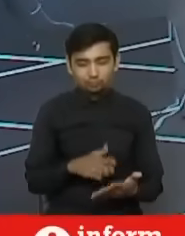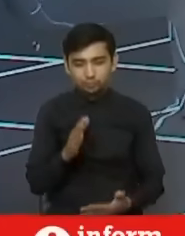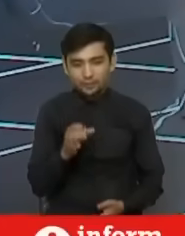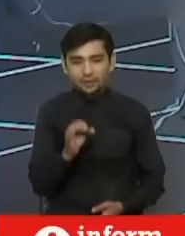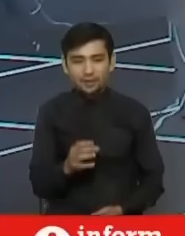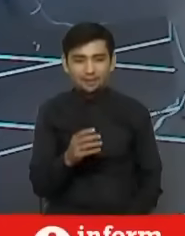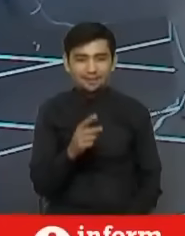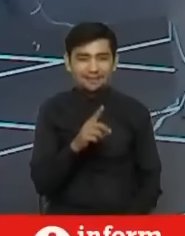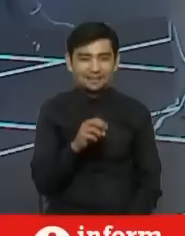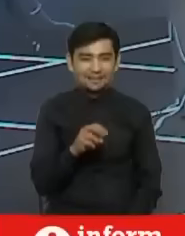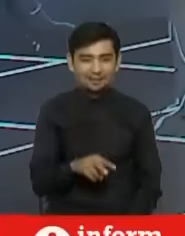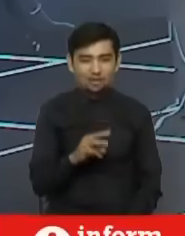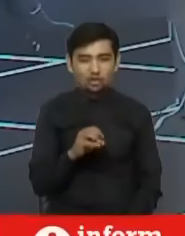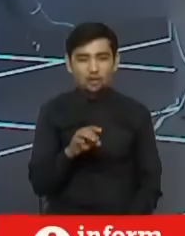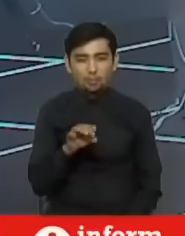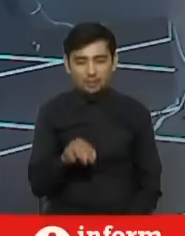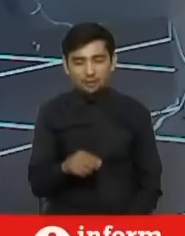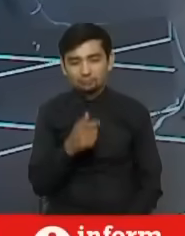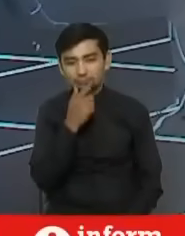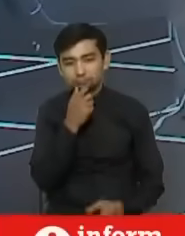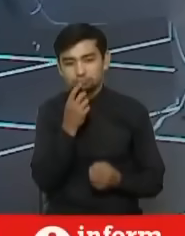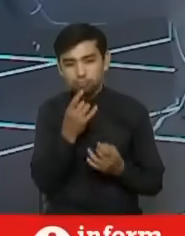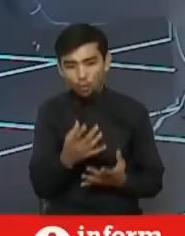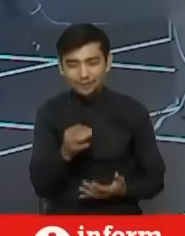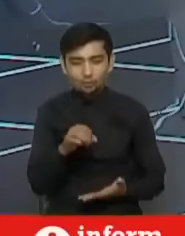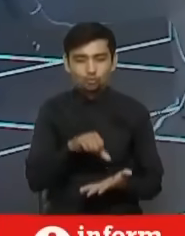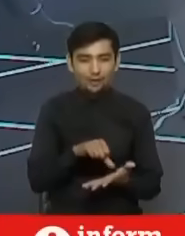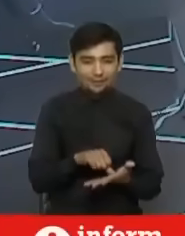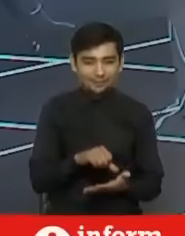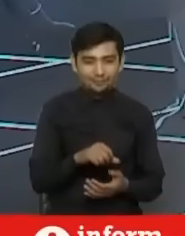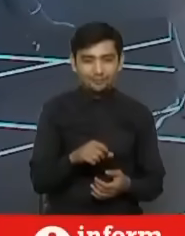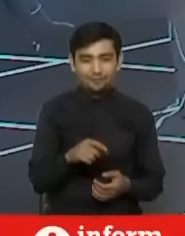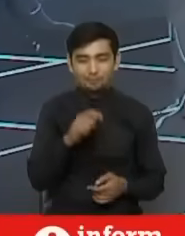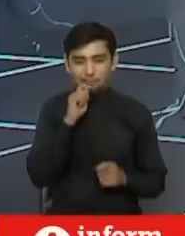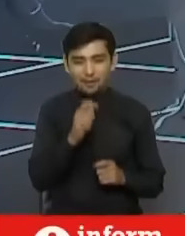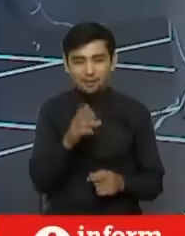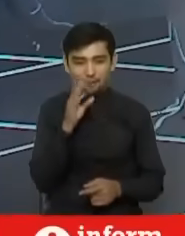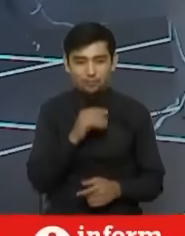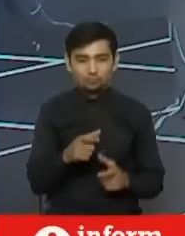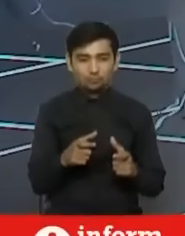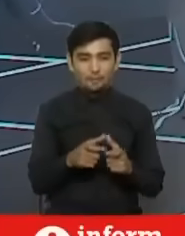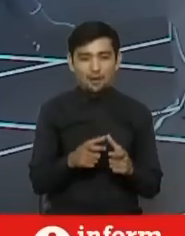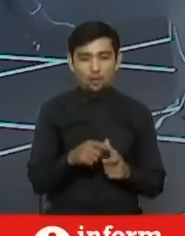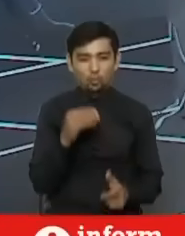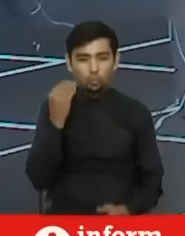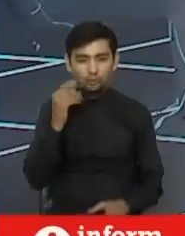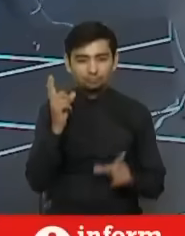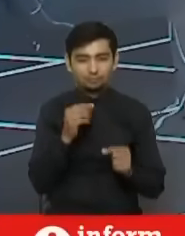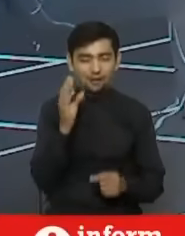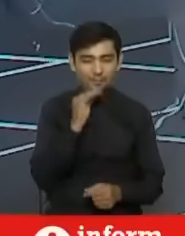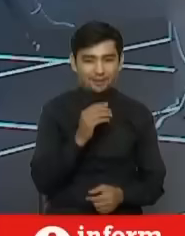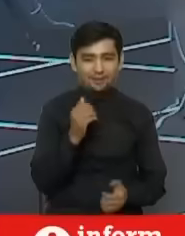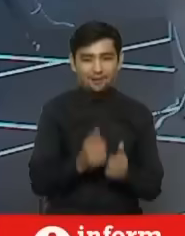кетей, «Қызыл шербет» телехикаясының тамашалап қана қоймай, байқауға қатысып ең басты жүлде Түркияға жолдама мен апта сайын